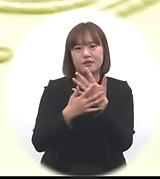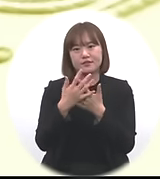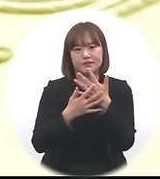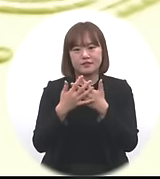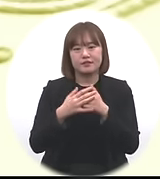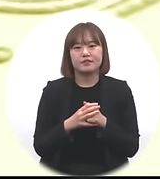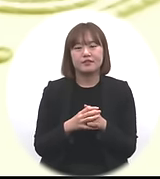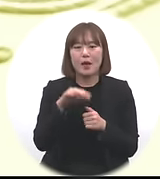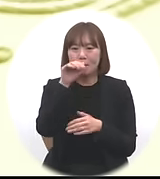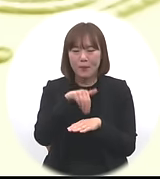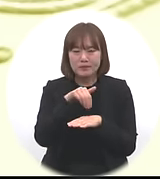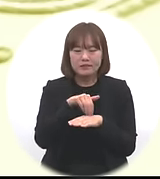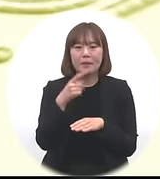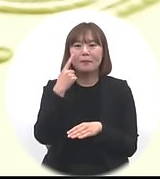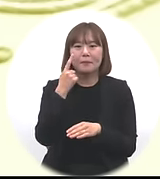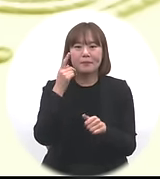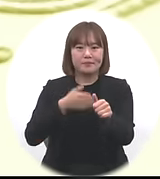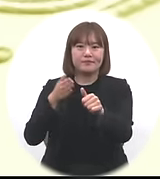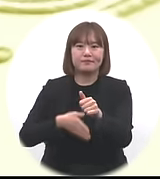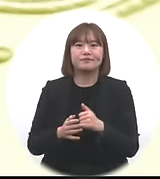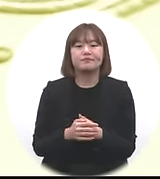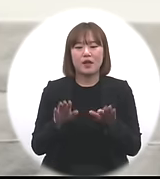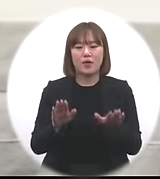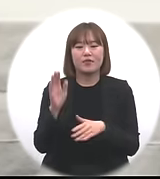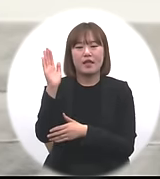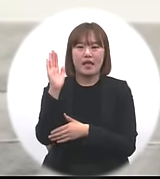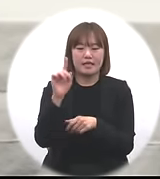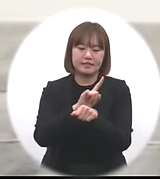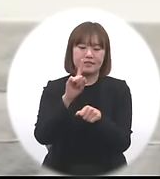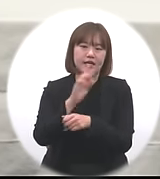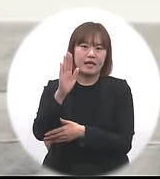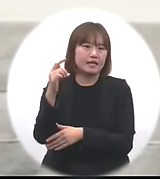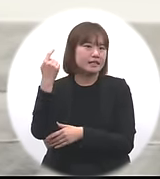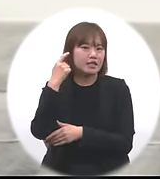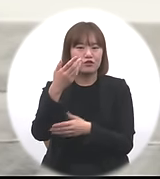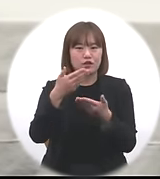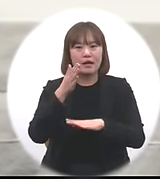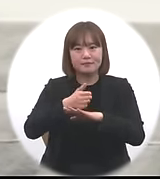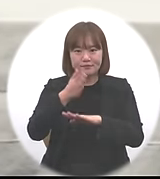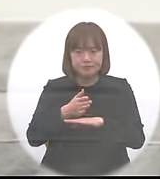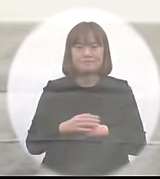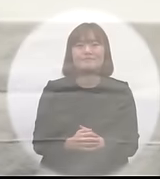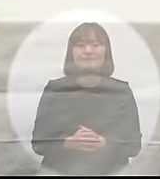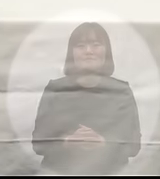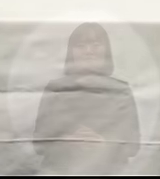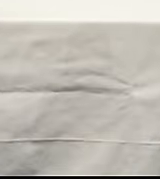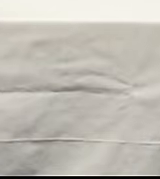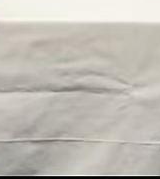영상들에 의해서도 복습 같은 것도 한번 해보셨으면 좋겠다는 생각입니다. 오늘 1시간 동안 얘기 들어주셔서 감사합니다. 고맙습니다.